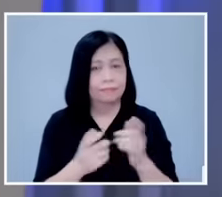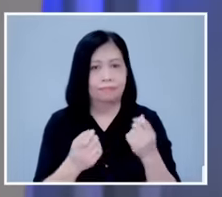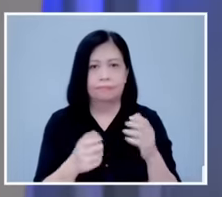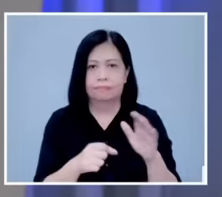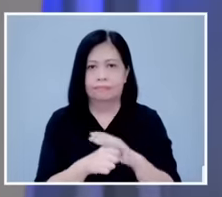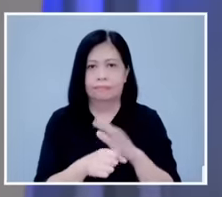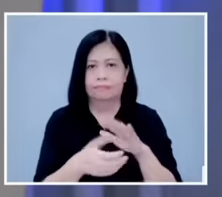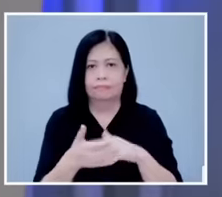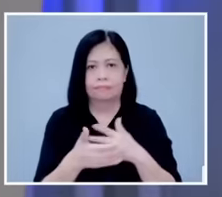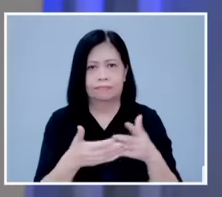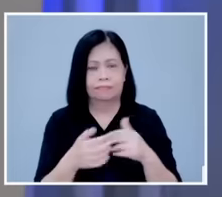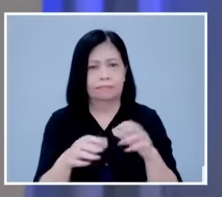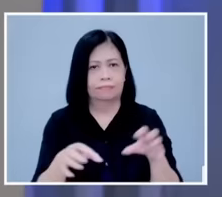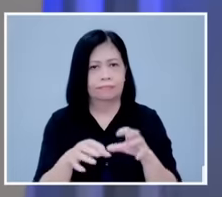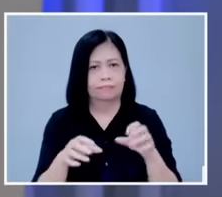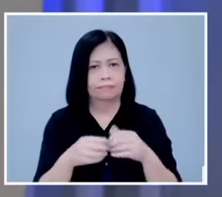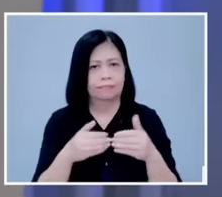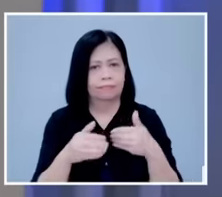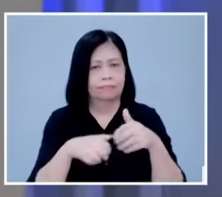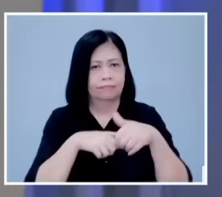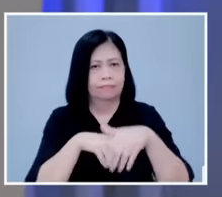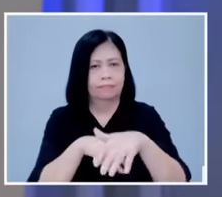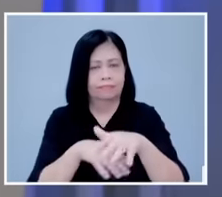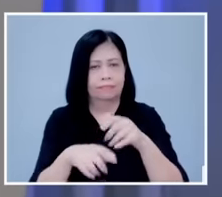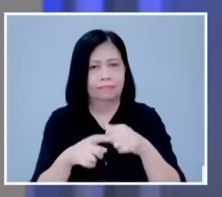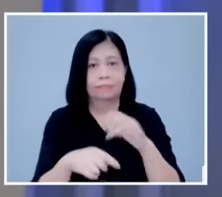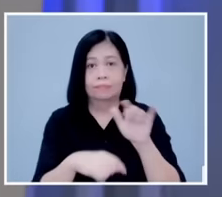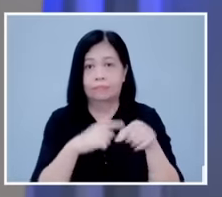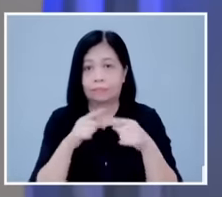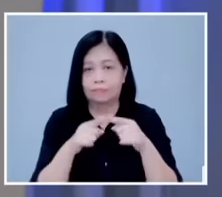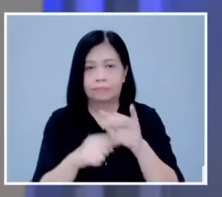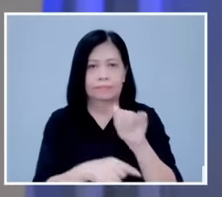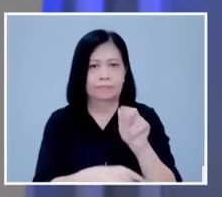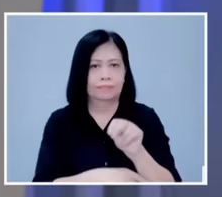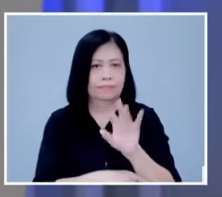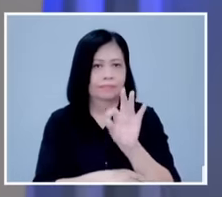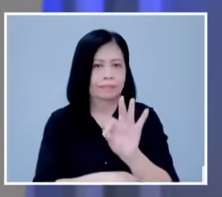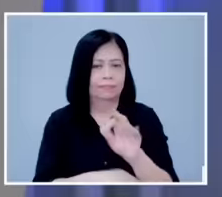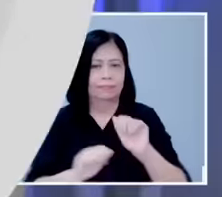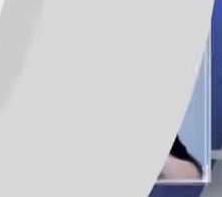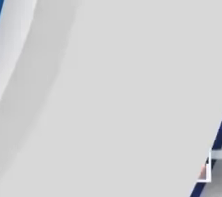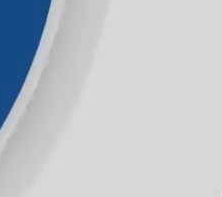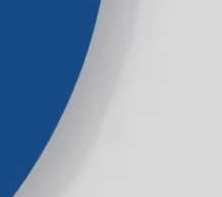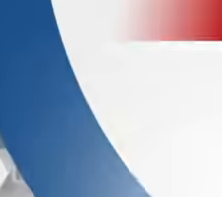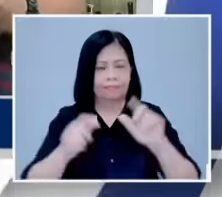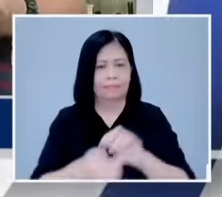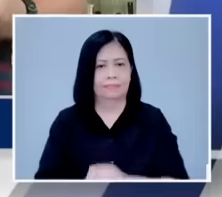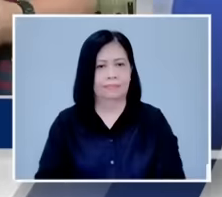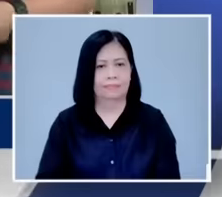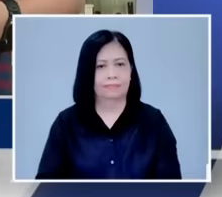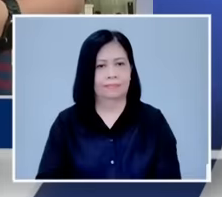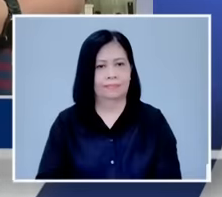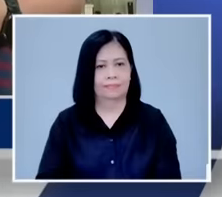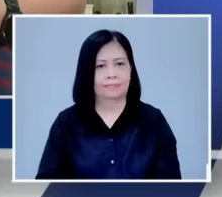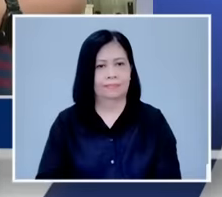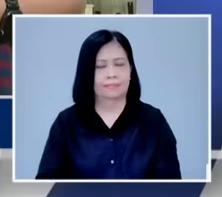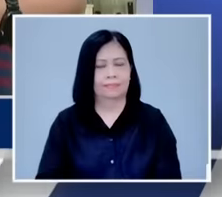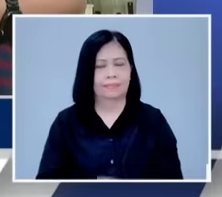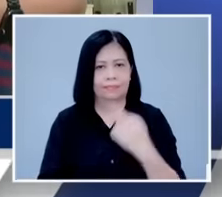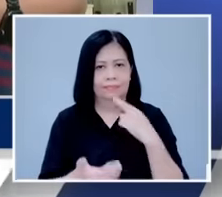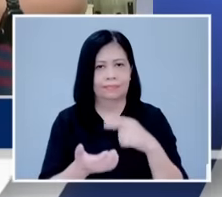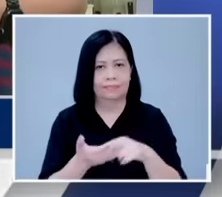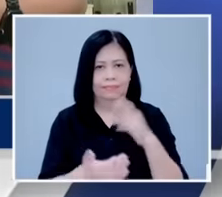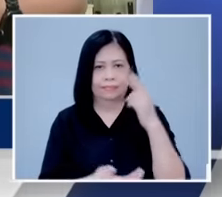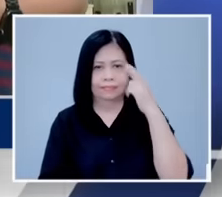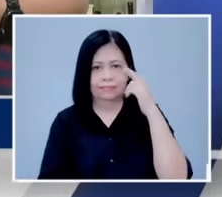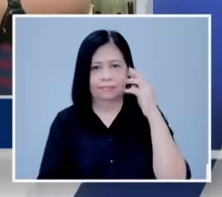aktibidad bago ang traslasyon ng Poong Nazareno sa Enero 9. Live mula sa Plaza Miranda sa Quiapo, nagpapatrol si Robert